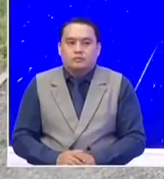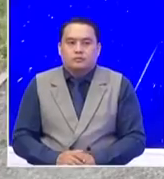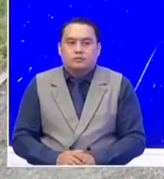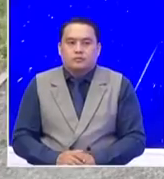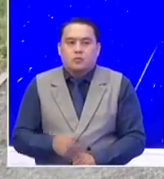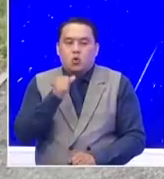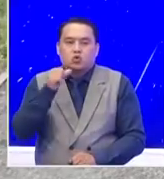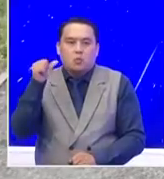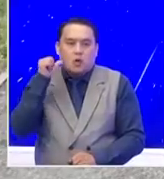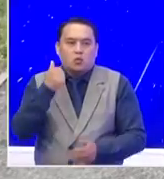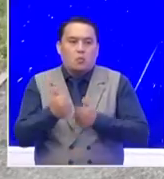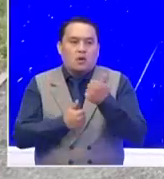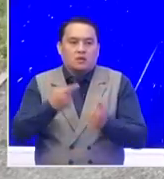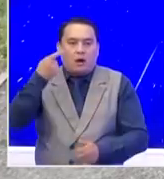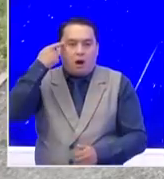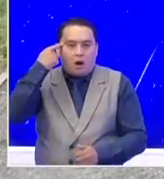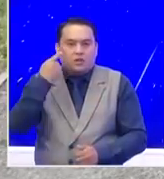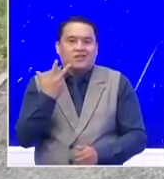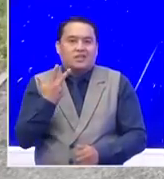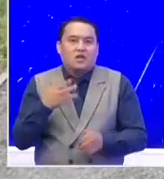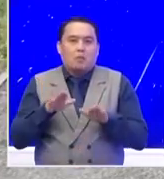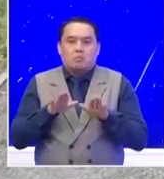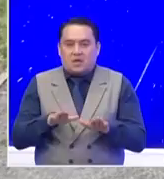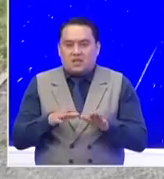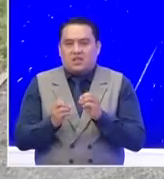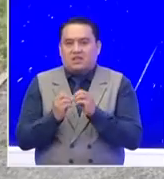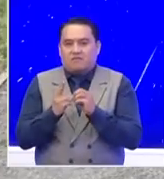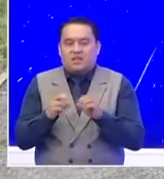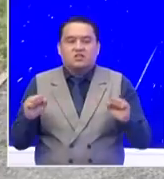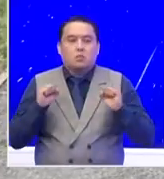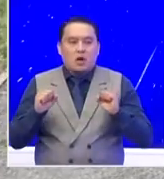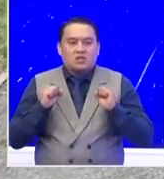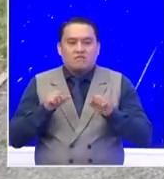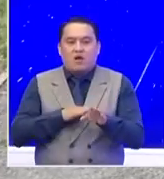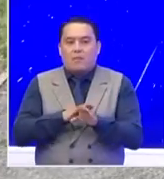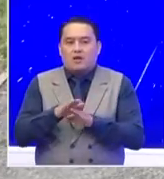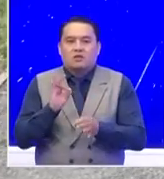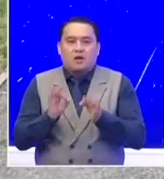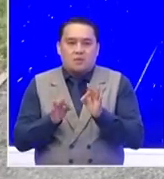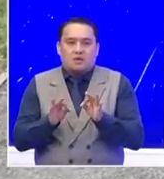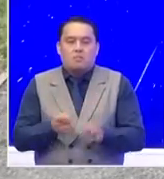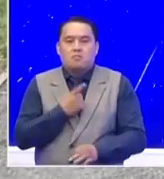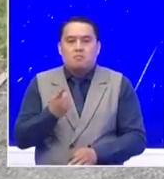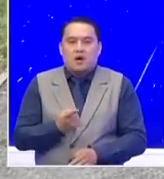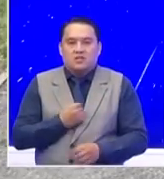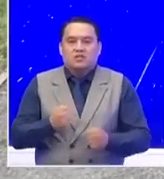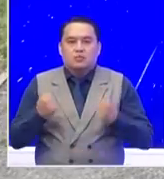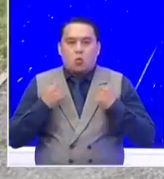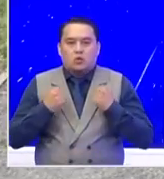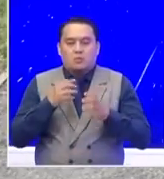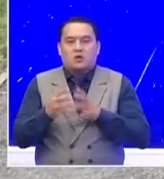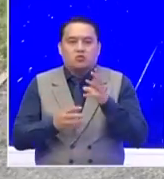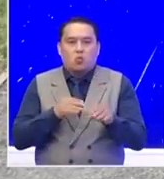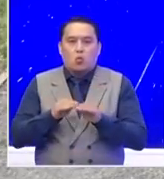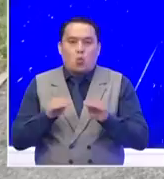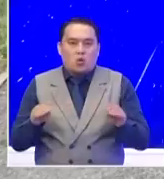В прошлом году на первенстве Азии мы заняли 3-е место. 12 наших спортсменов выполнили норматив мастера спорта международного класса. В